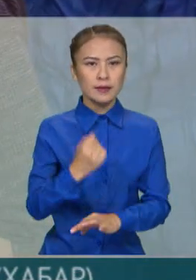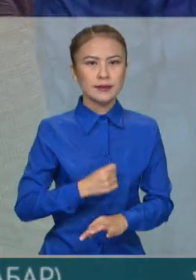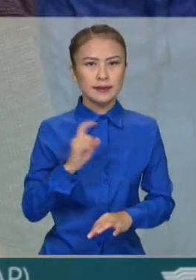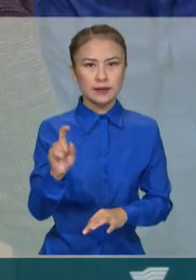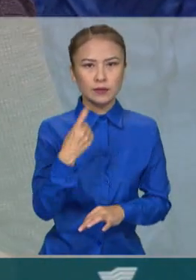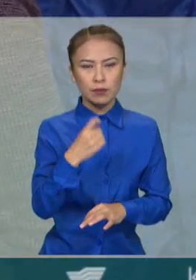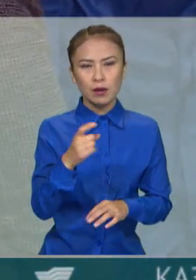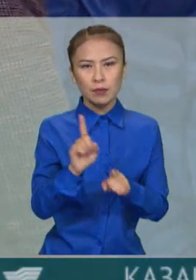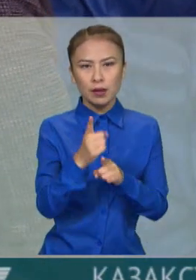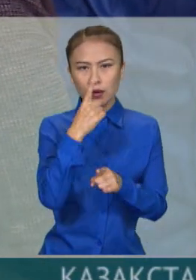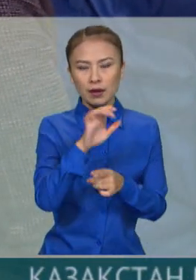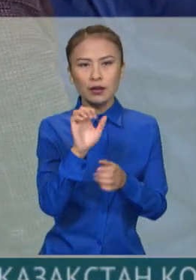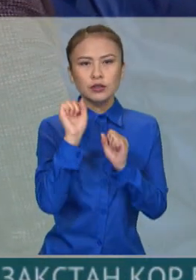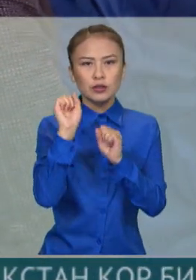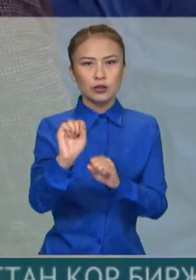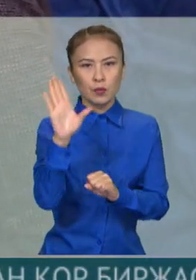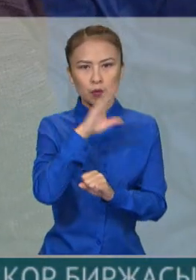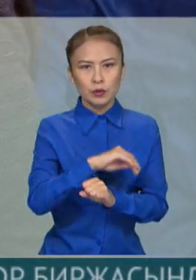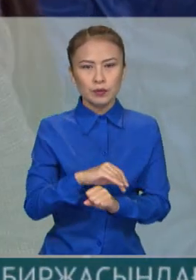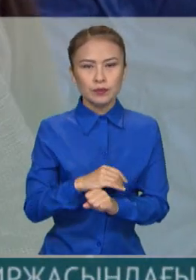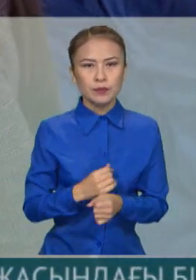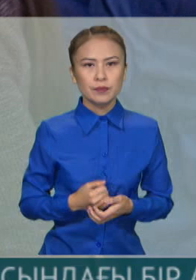химиялық уландыратын заттардан қорғай алады екен.